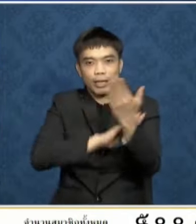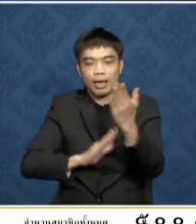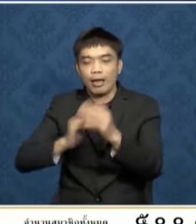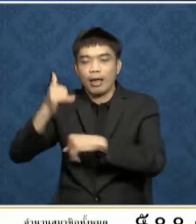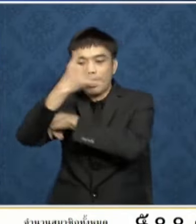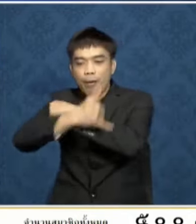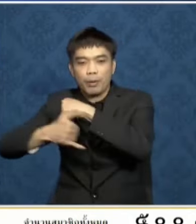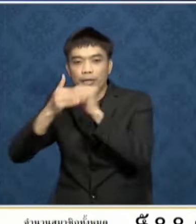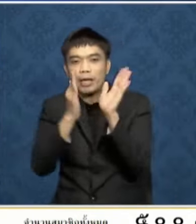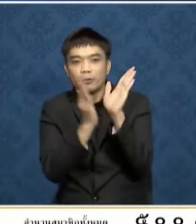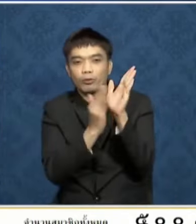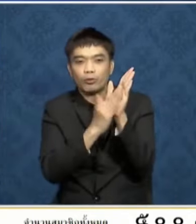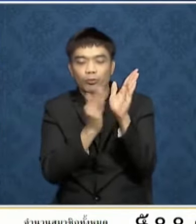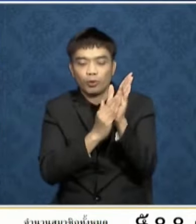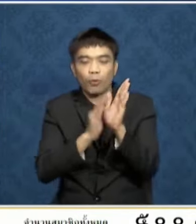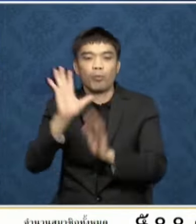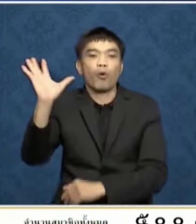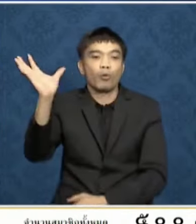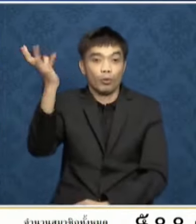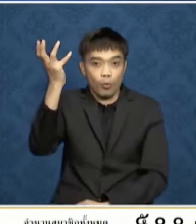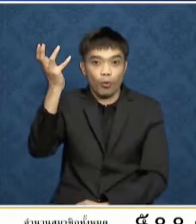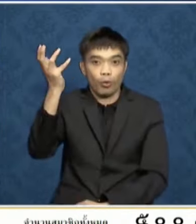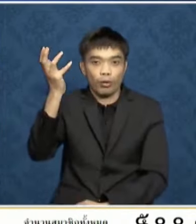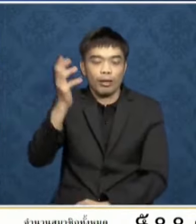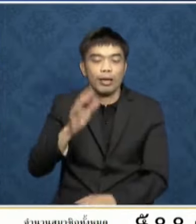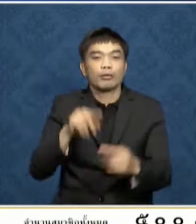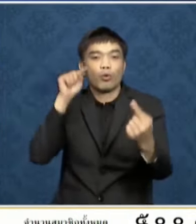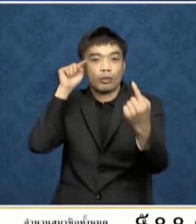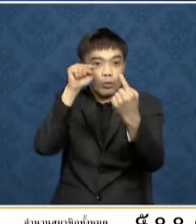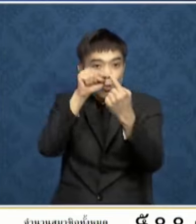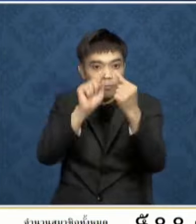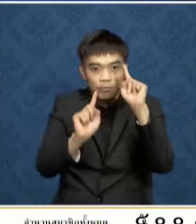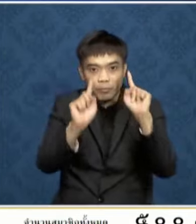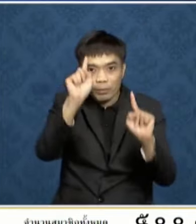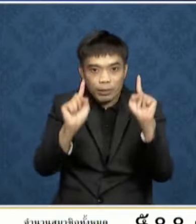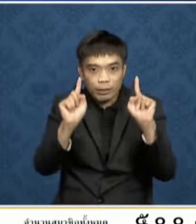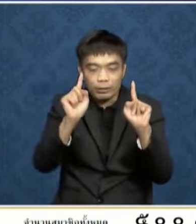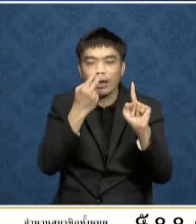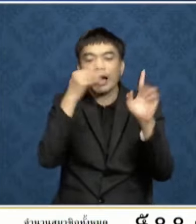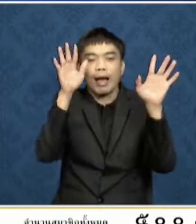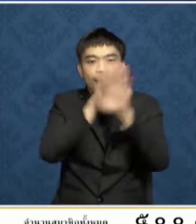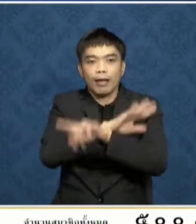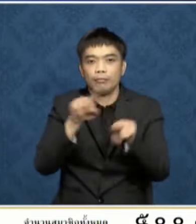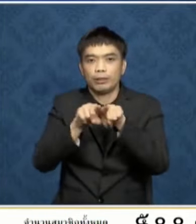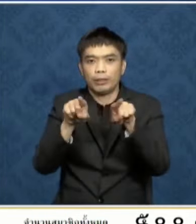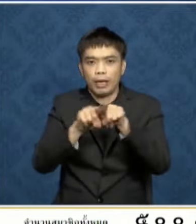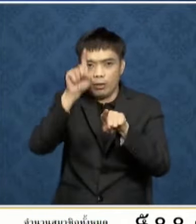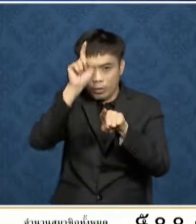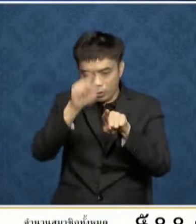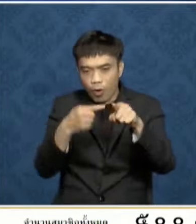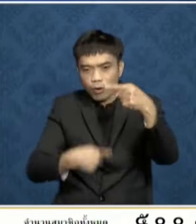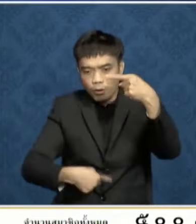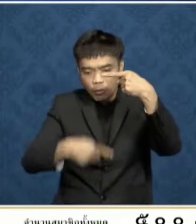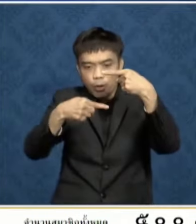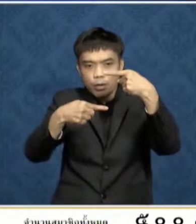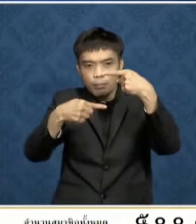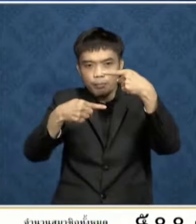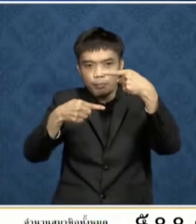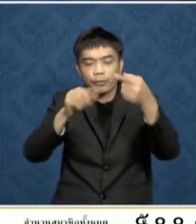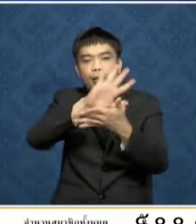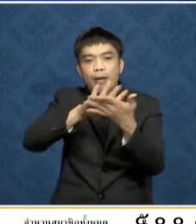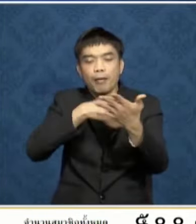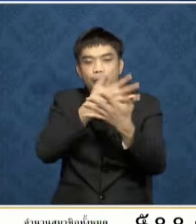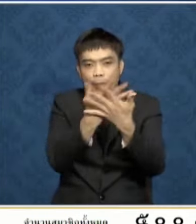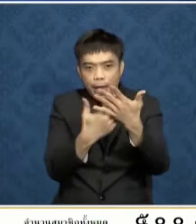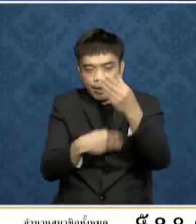จากราชาคมโลกส่นตัวชีวดก็จะคลๆกันแต่ส่ที่ผมอยากจะเสนอให้เราตองมีเพิ่มคอการวางแผนสัเว